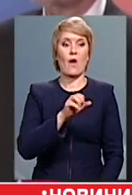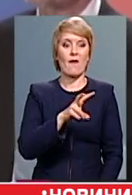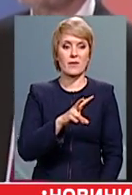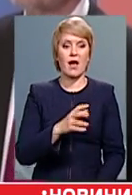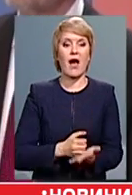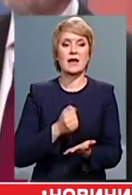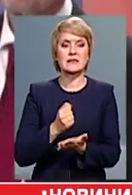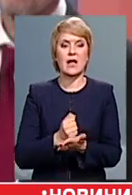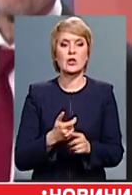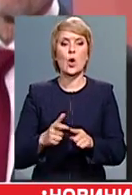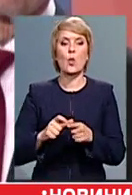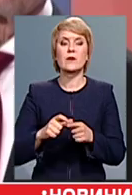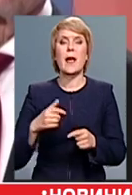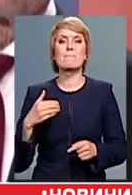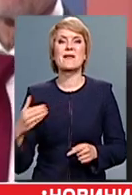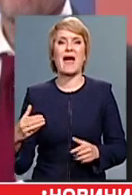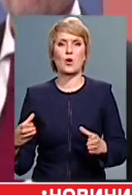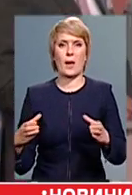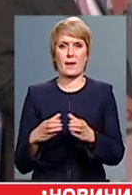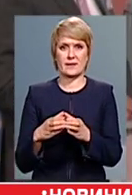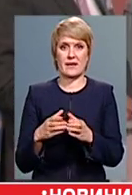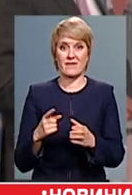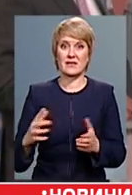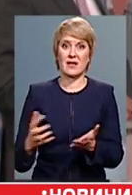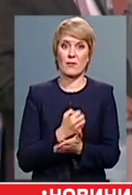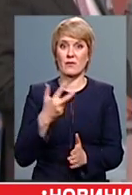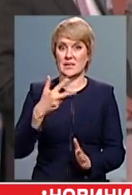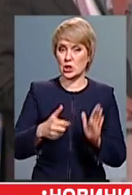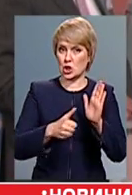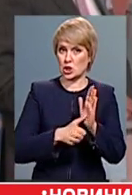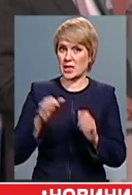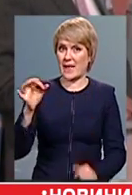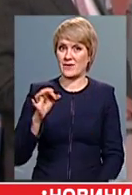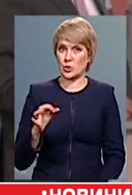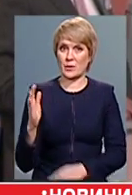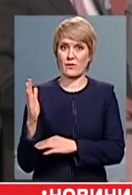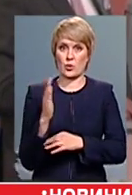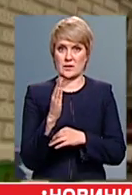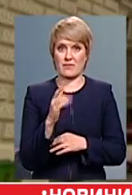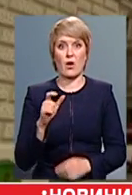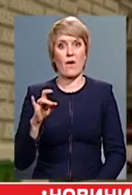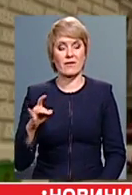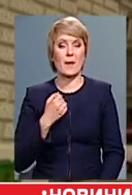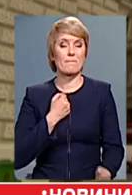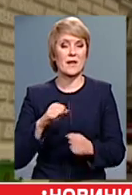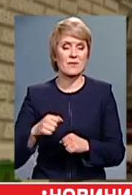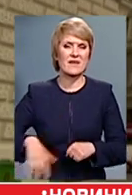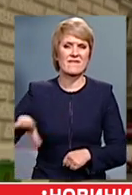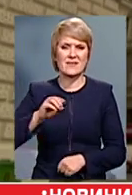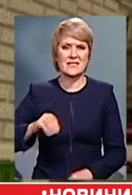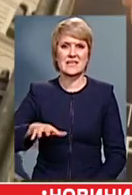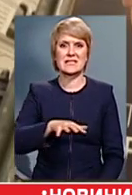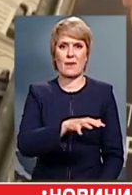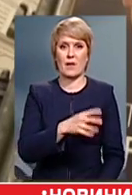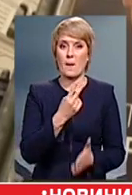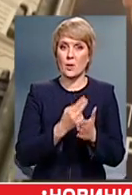партії «Свободи». У першому турі він набрав понад 36% голосів. За попередніми даними, Гофер переміг в усіх землях. Поразки